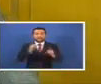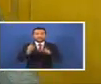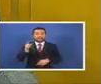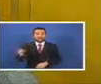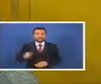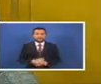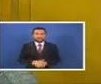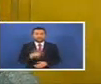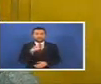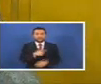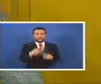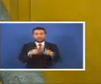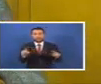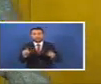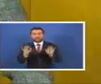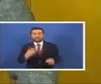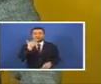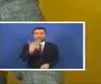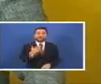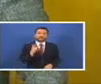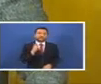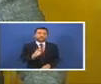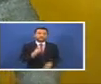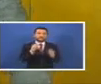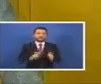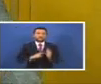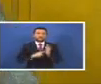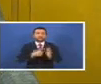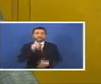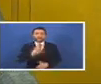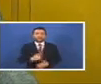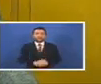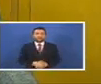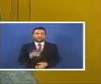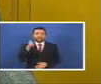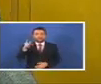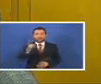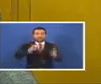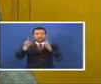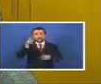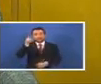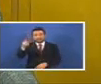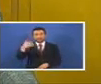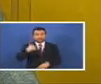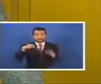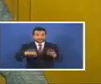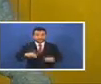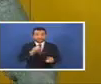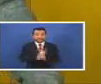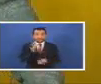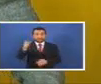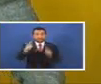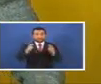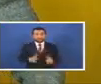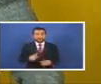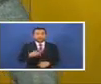Mahkemede bu çelişkiye şöyle bir işarette bulunmuştum. Sayın Yargıç dedim. Ben şimdi size